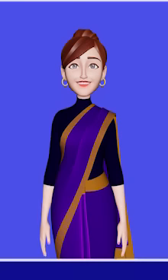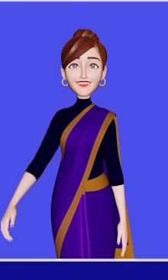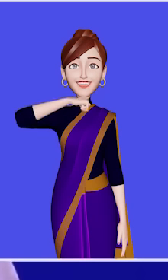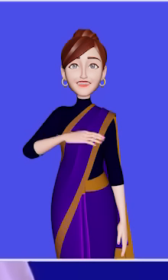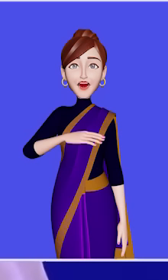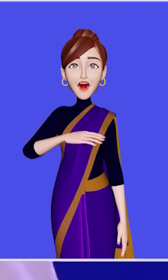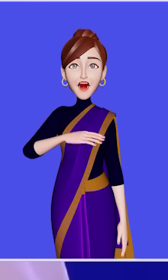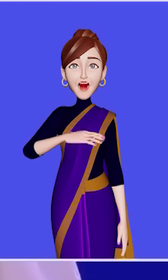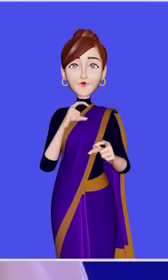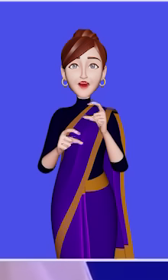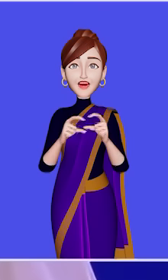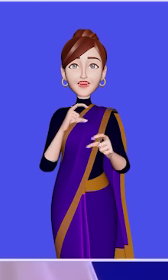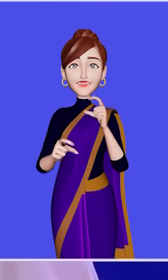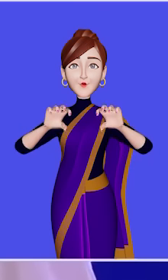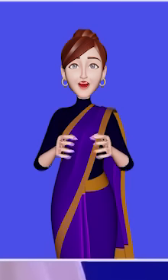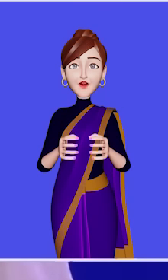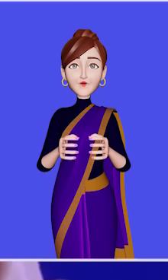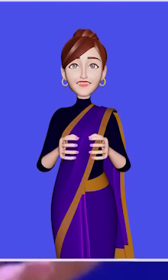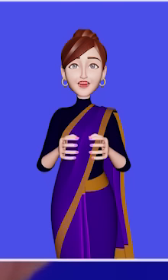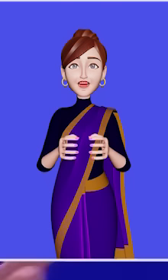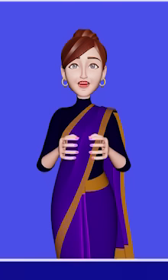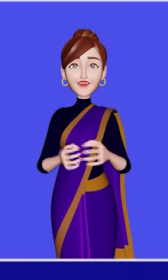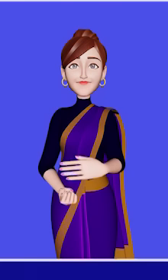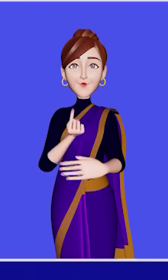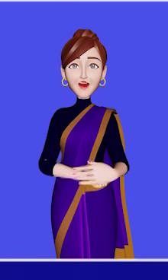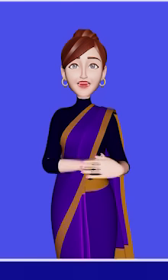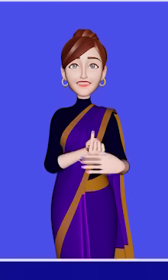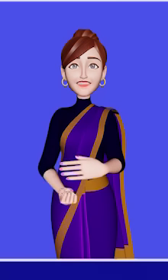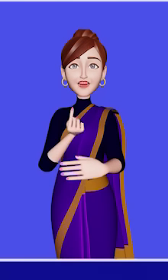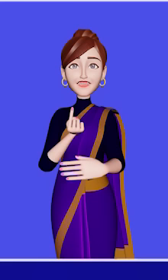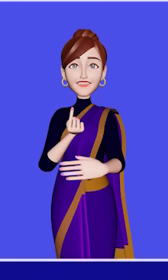एआई जगत के हुज हू यहां पर मौजूद है।